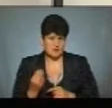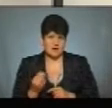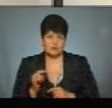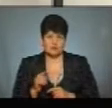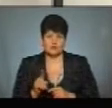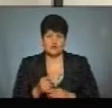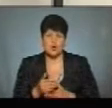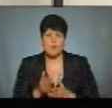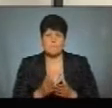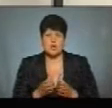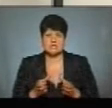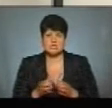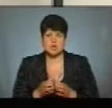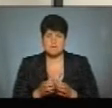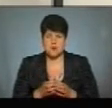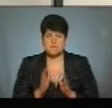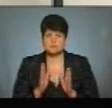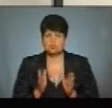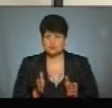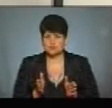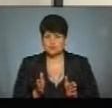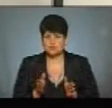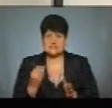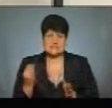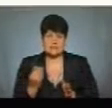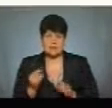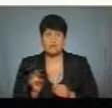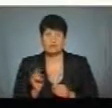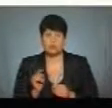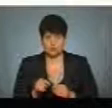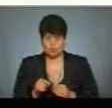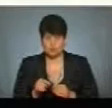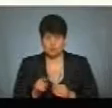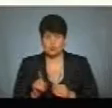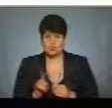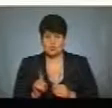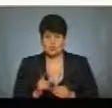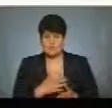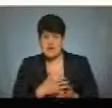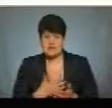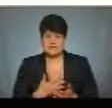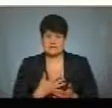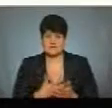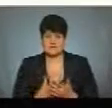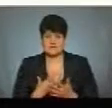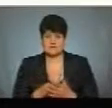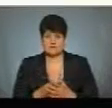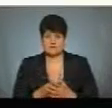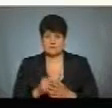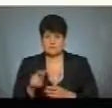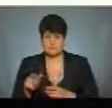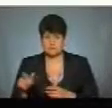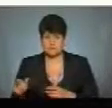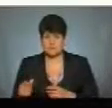тепер політичні партії будуть зацікавлені в тому, щоб активізувати саме свого